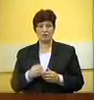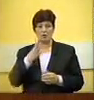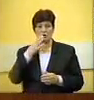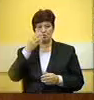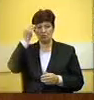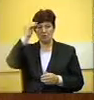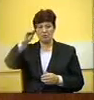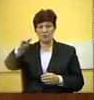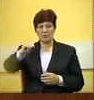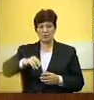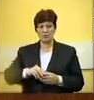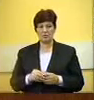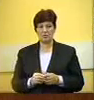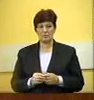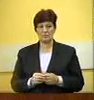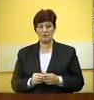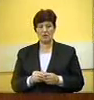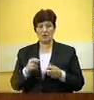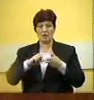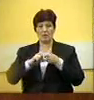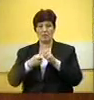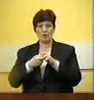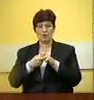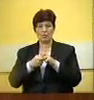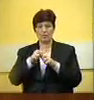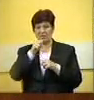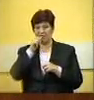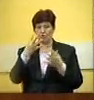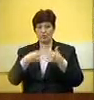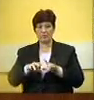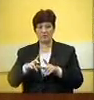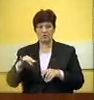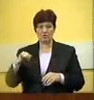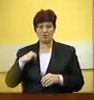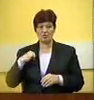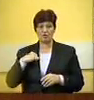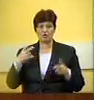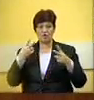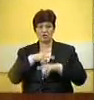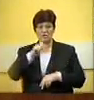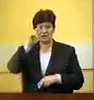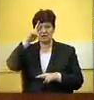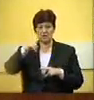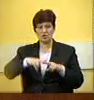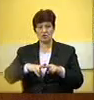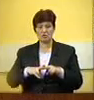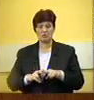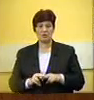hteo bih da napomenem da problem vodoprivrede u Vojvodini nažalost nije